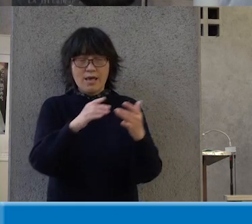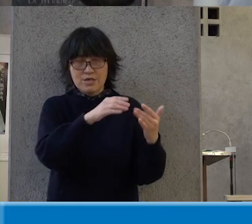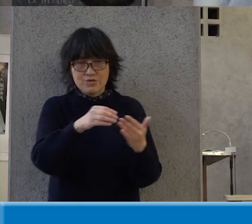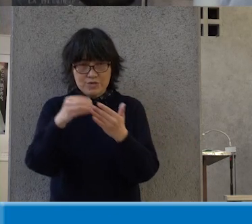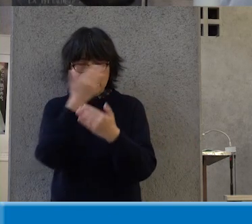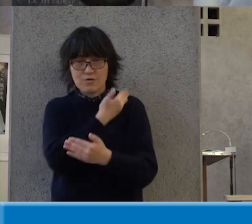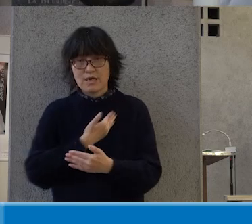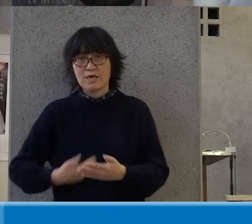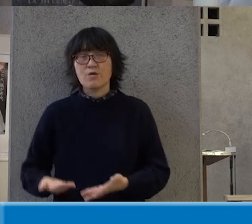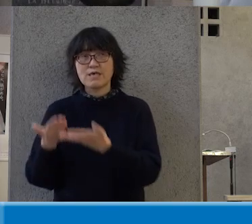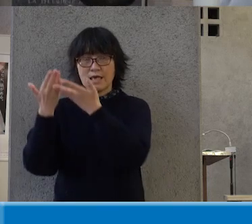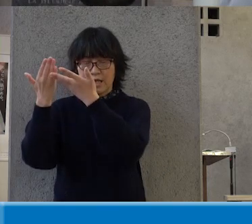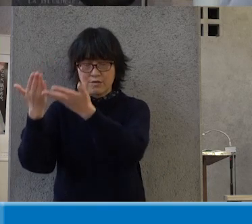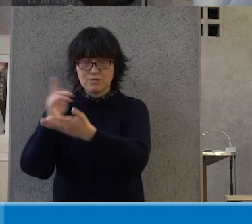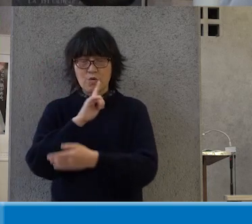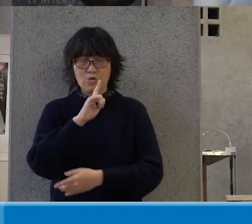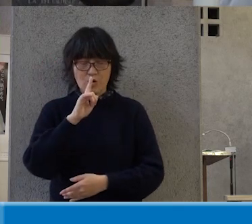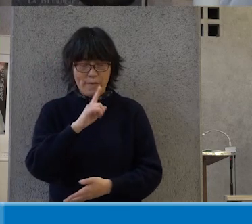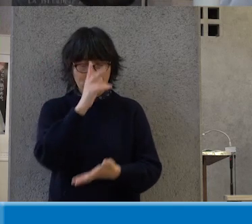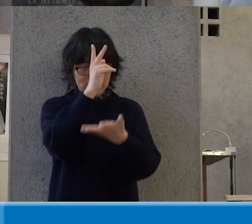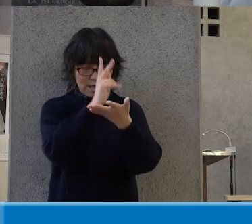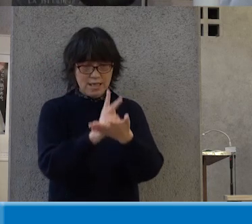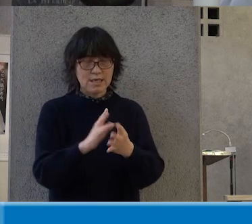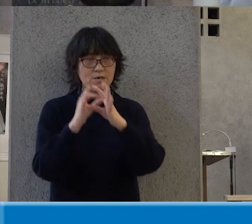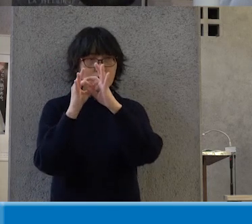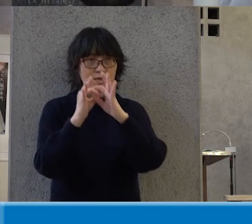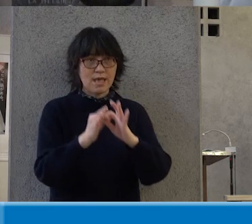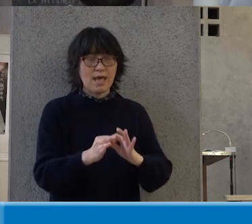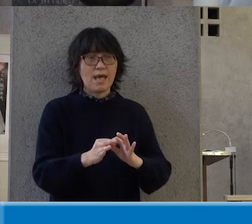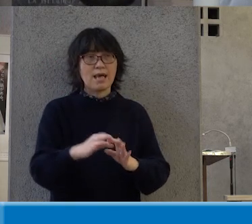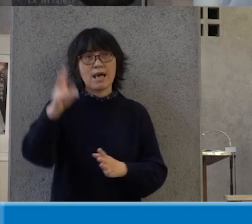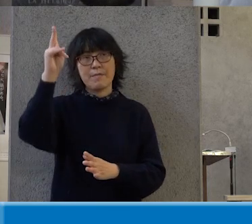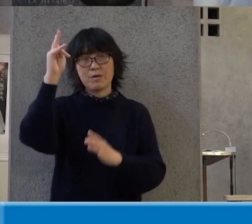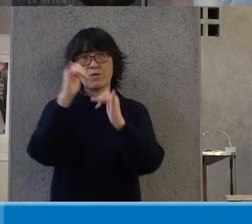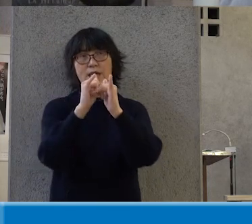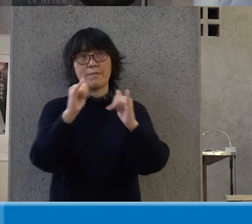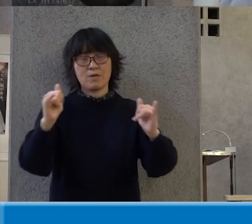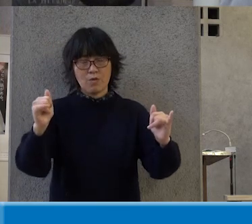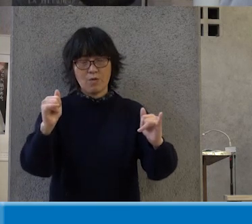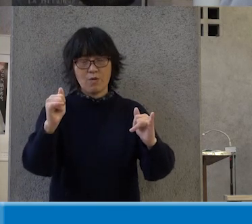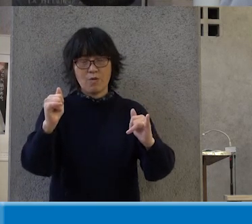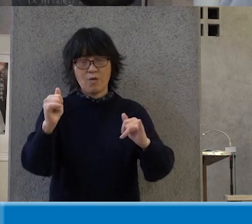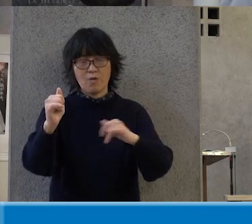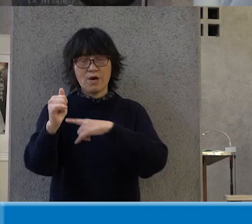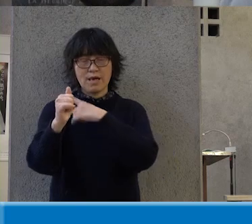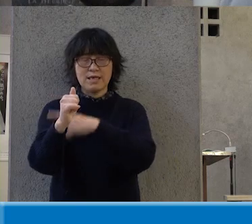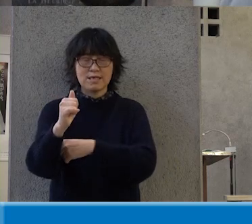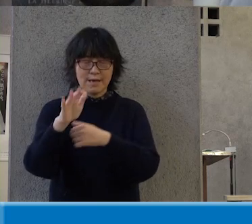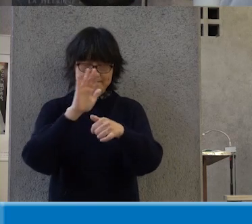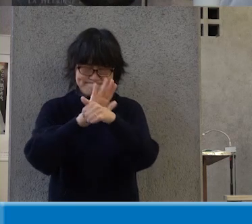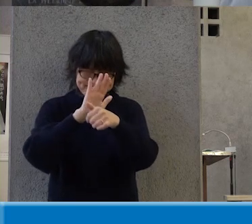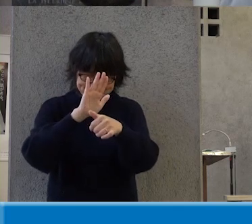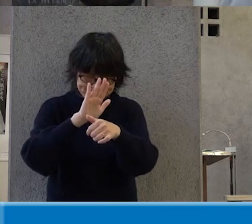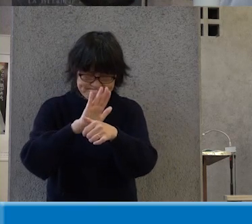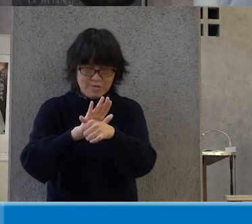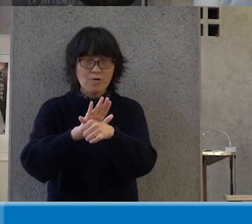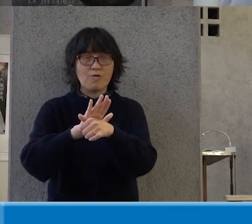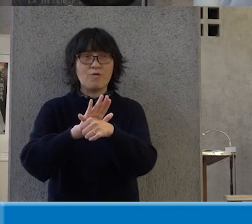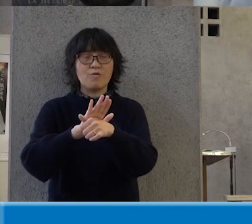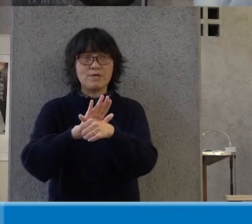言葉と奇跡によって神の民を力づけるよう召されています